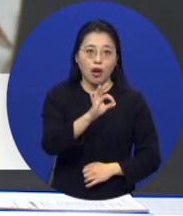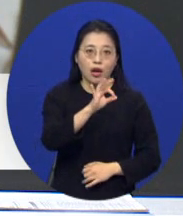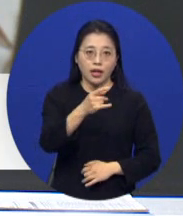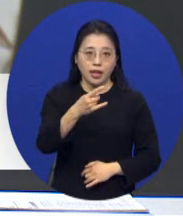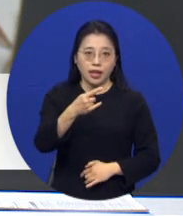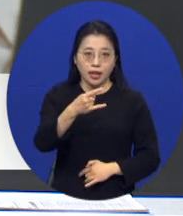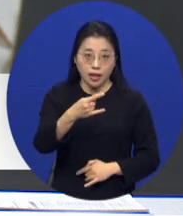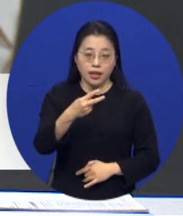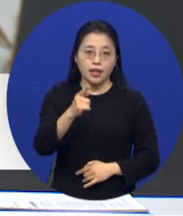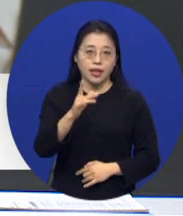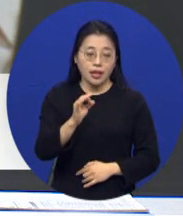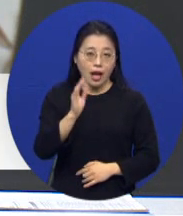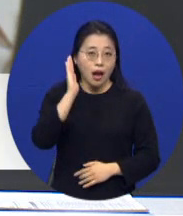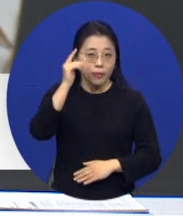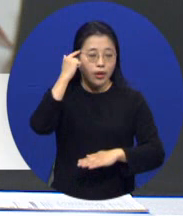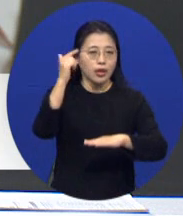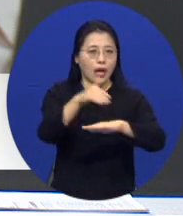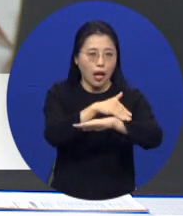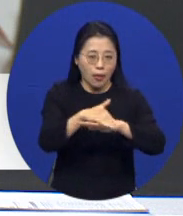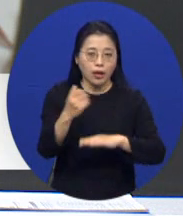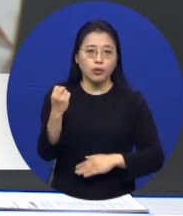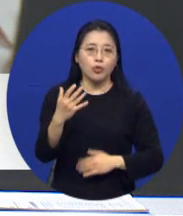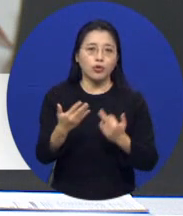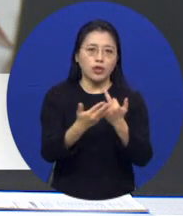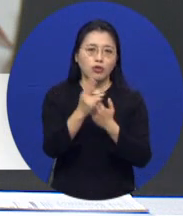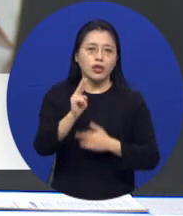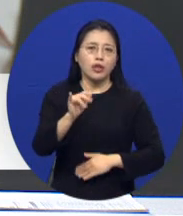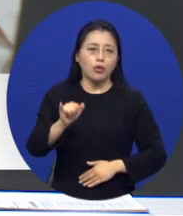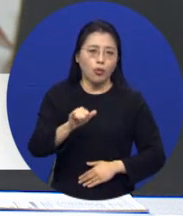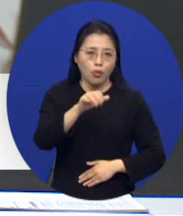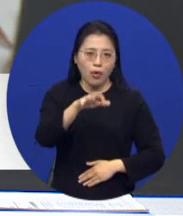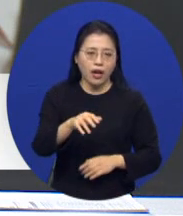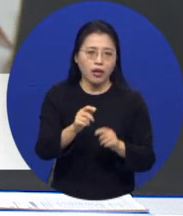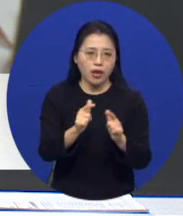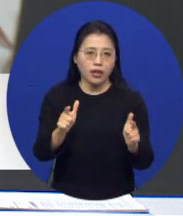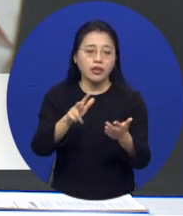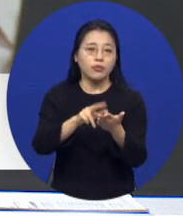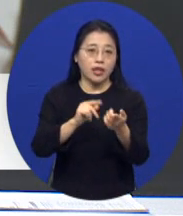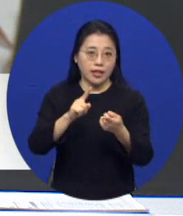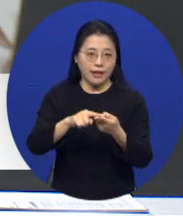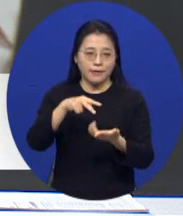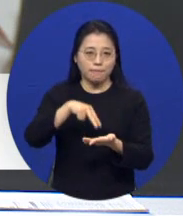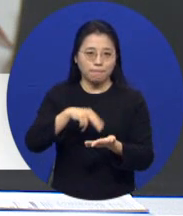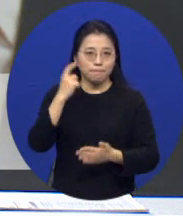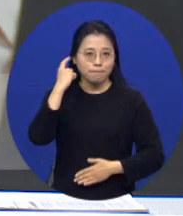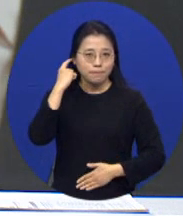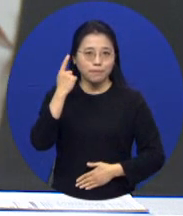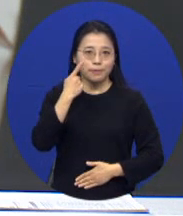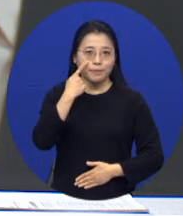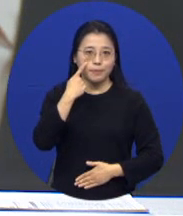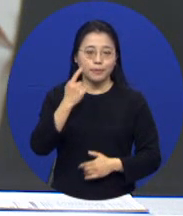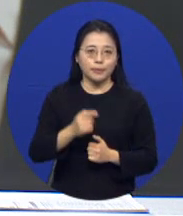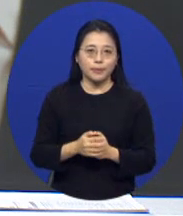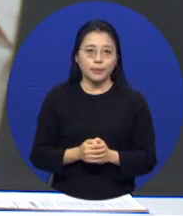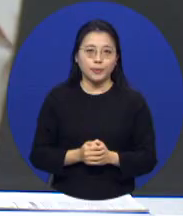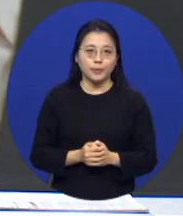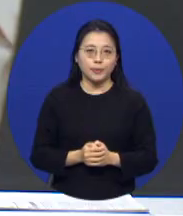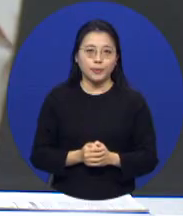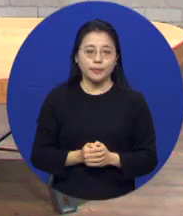재창당 계획과 함께 제주 제2공항 문제 등 지역 현안에 대한 입장을 들어봤습니다 조인호 기자입니다